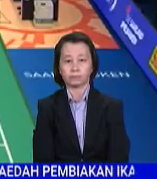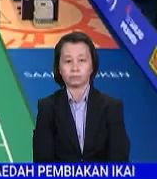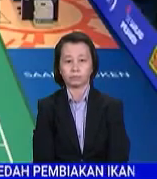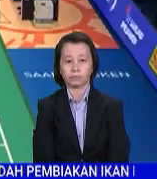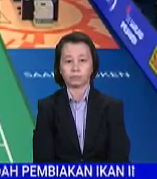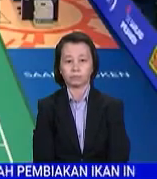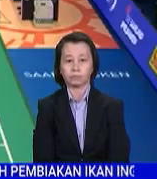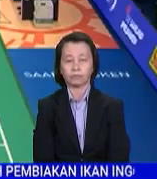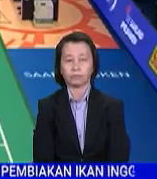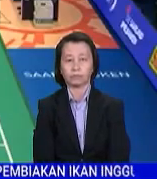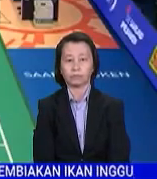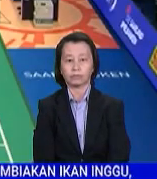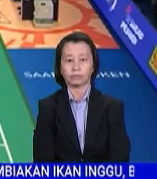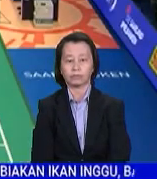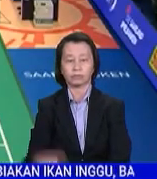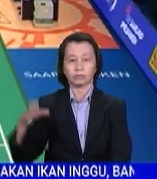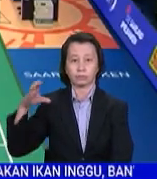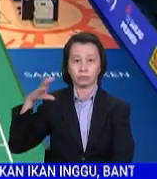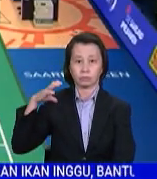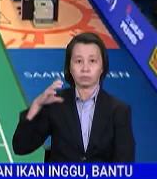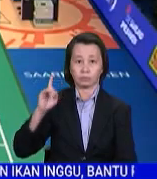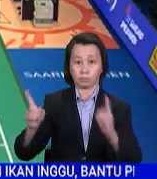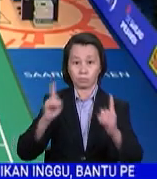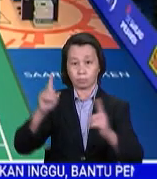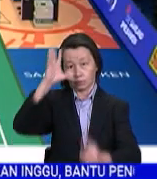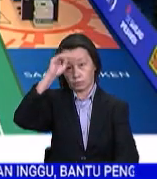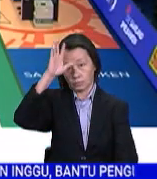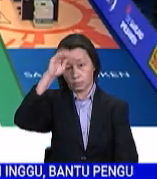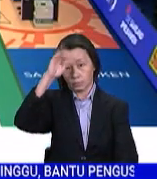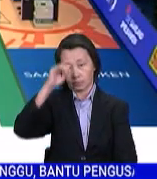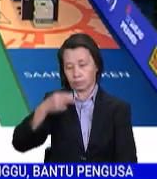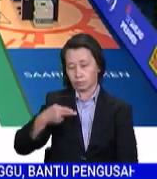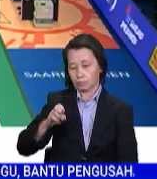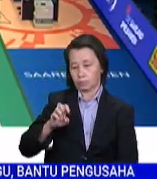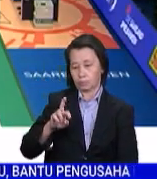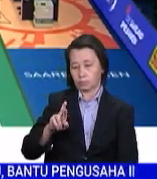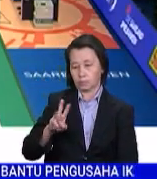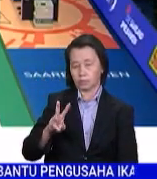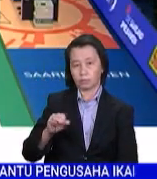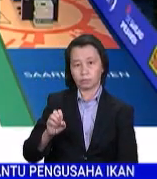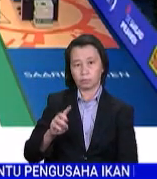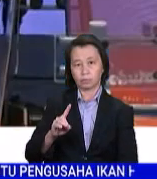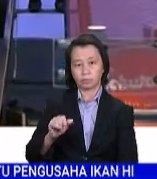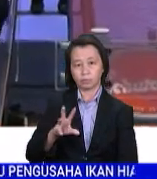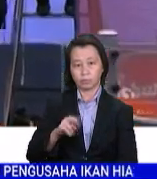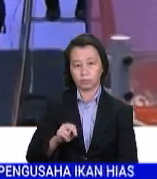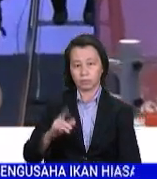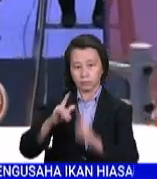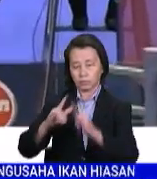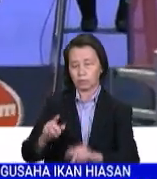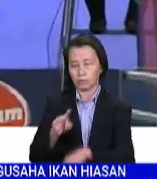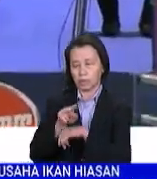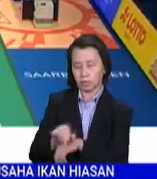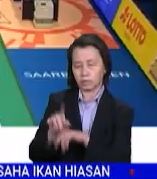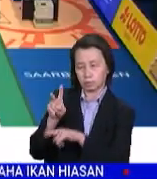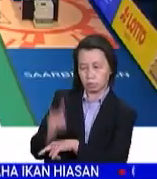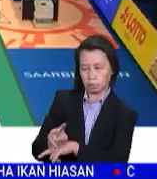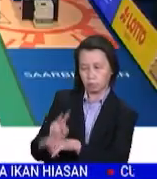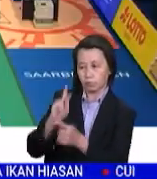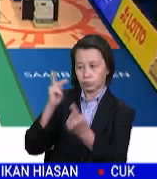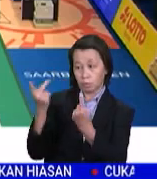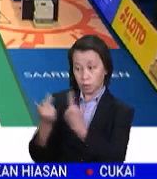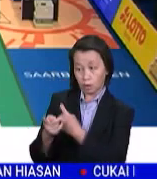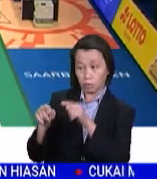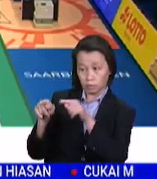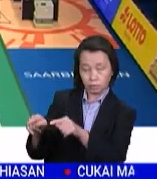Hai menuju lantai perseorangan lelaki negara Hendrawan kempten negara masih memantau keadaan